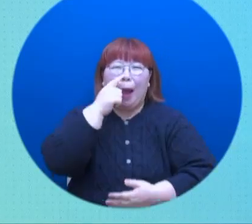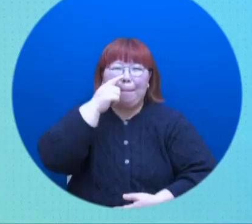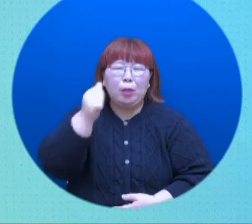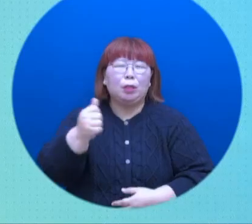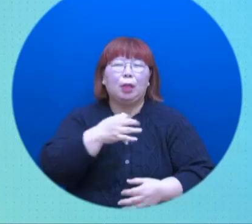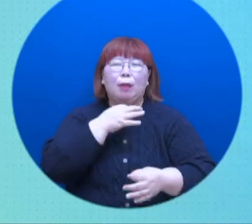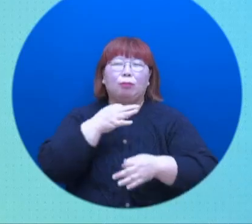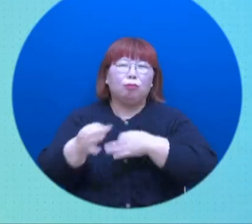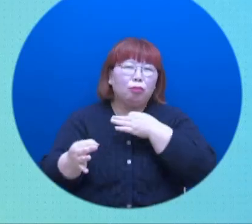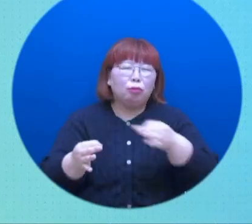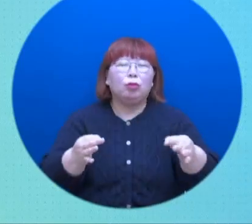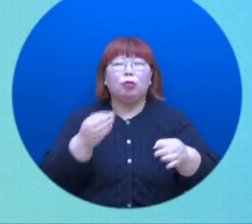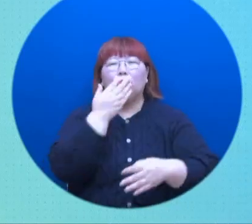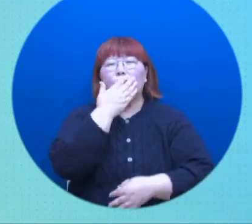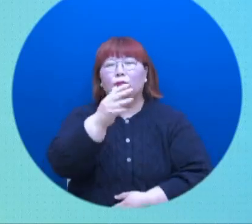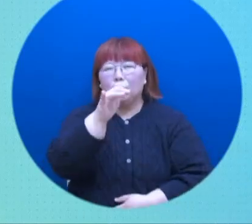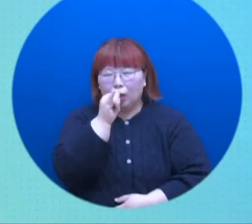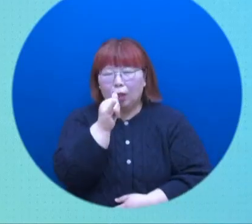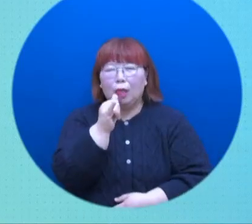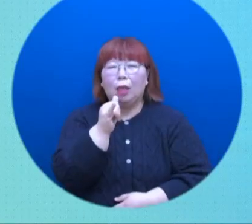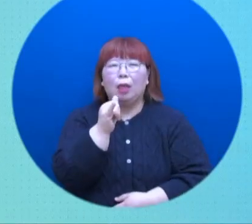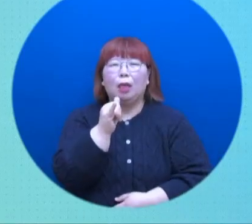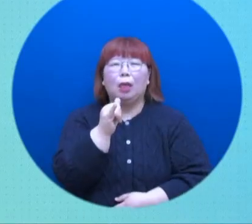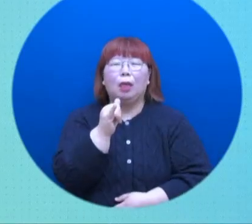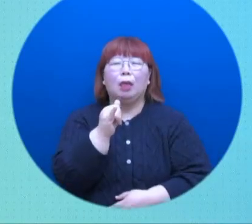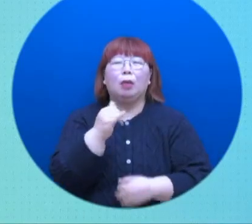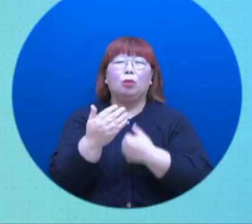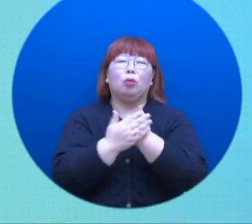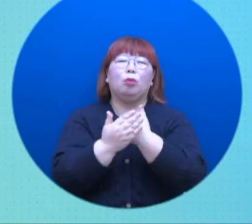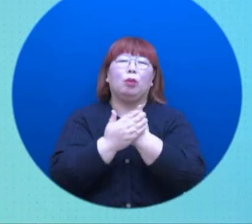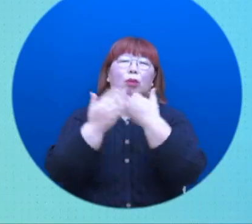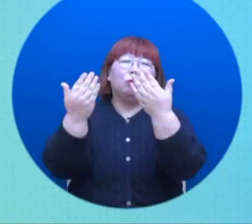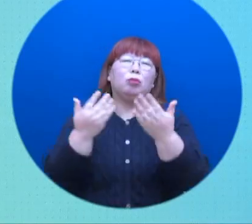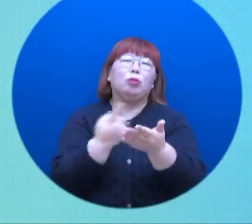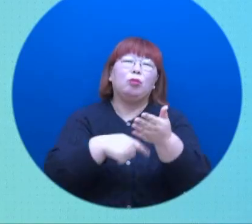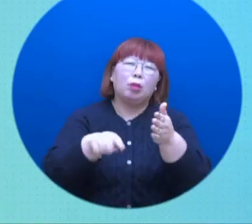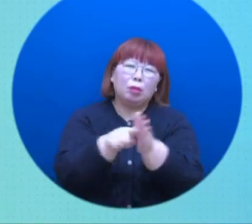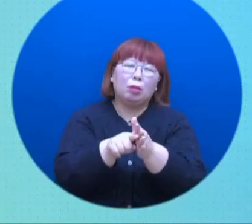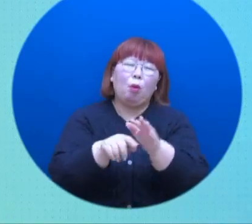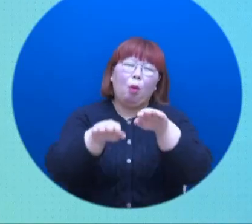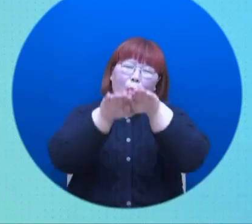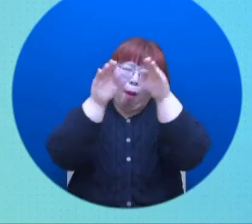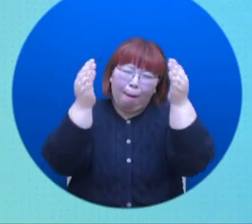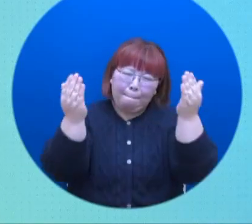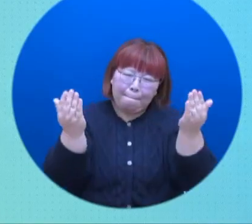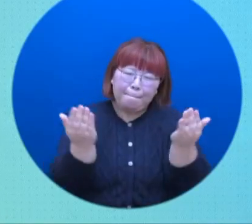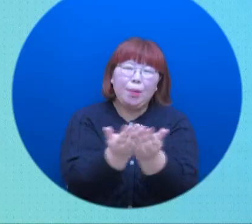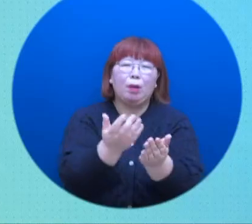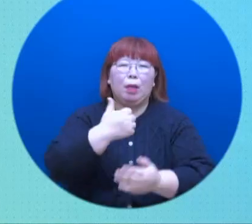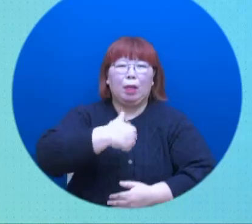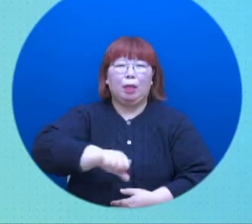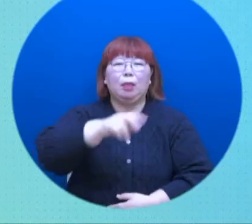부를 수 있도록 해주시기 위해서 그 완벽한 아들을 십자가에 내어주셨어요.